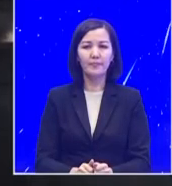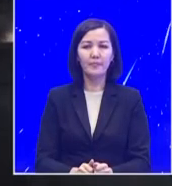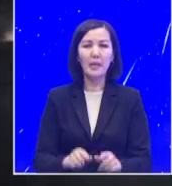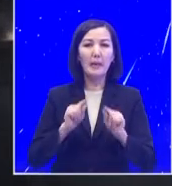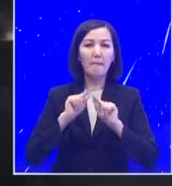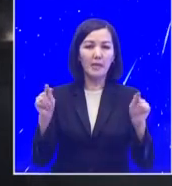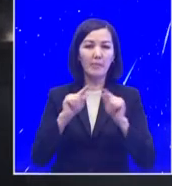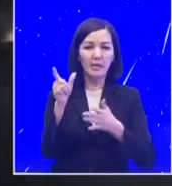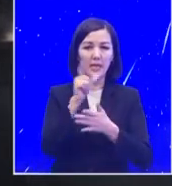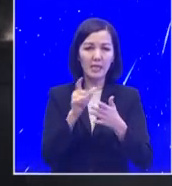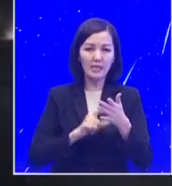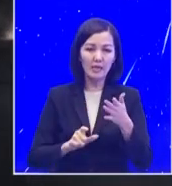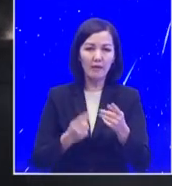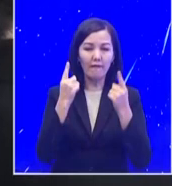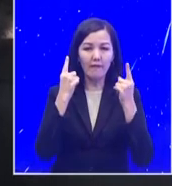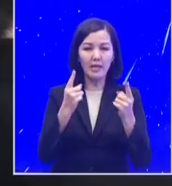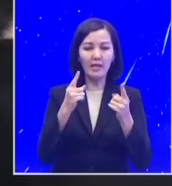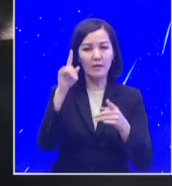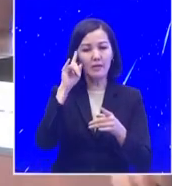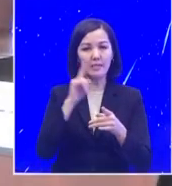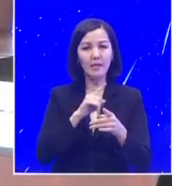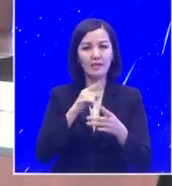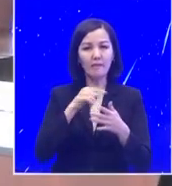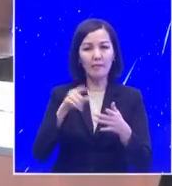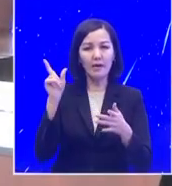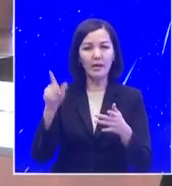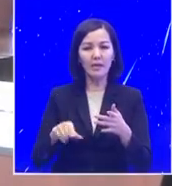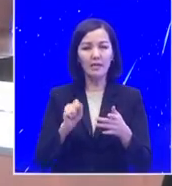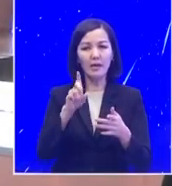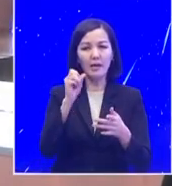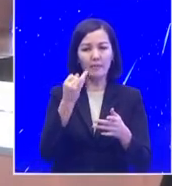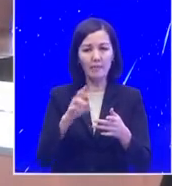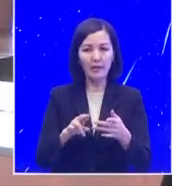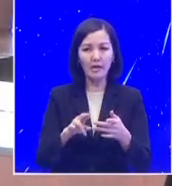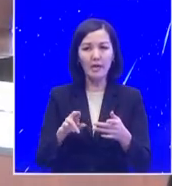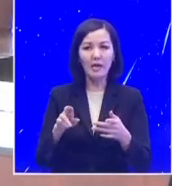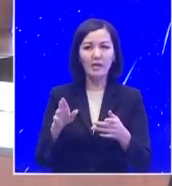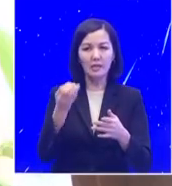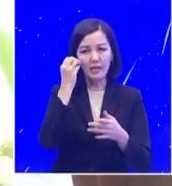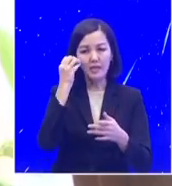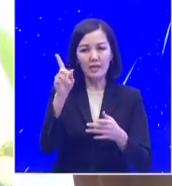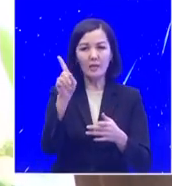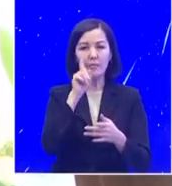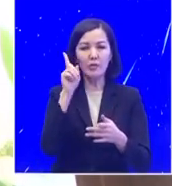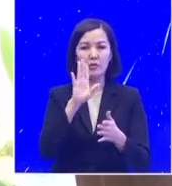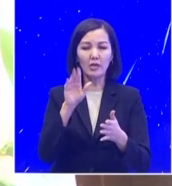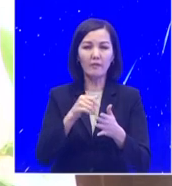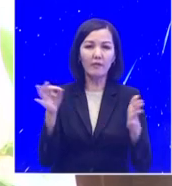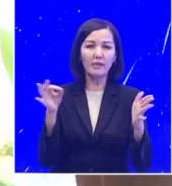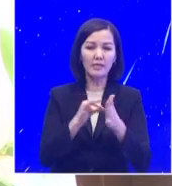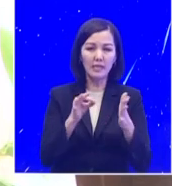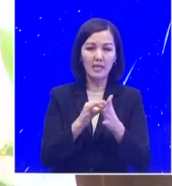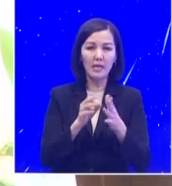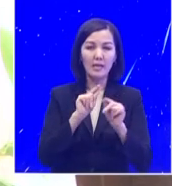Пропаганда литературного наследия великого казахского поэта, выявление и поддержка талантливой молодежи – основная цель мероприятий среди